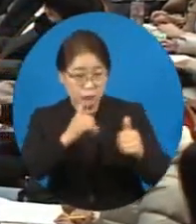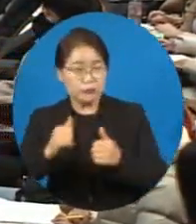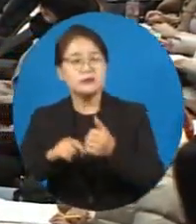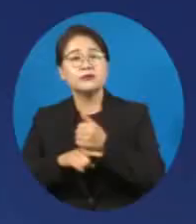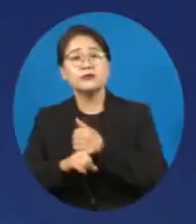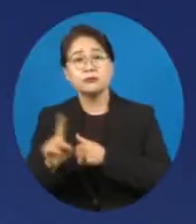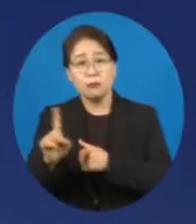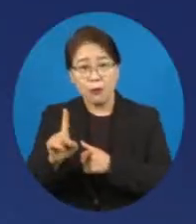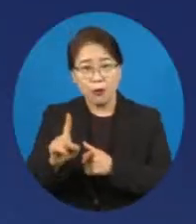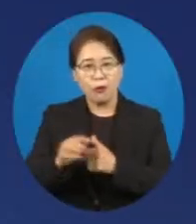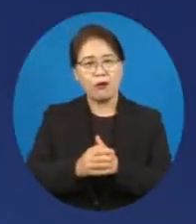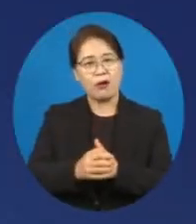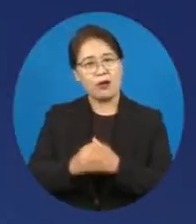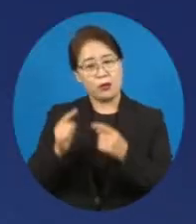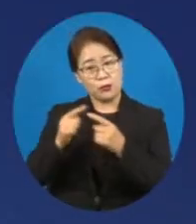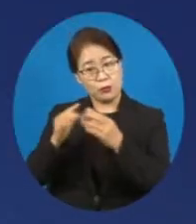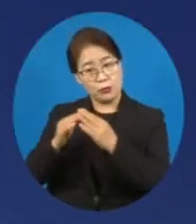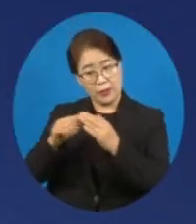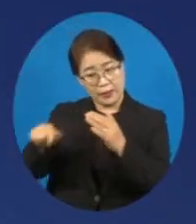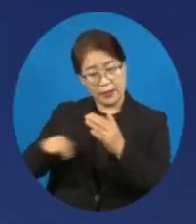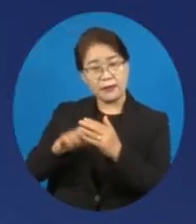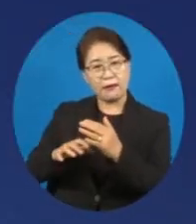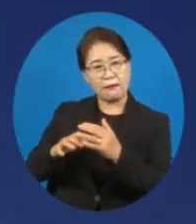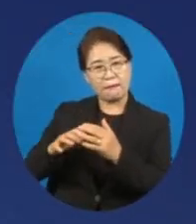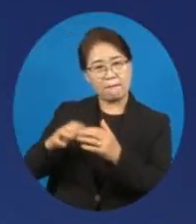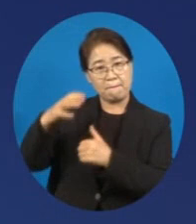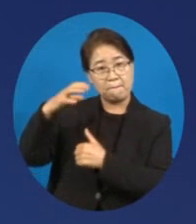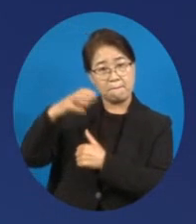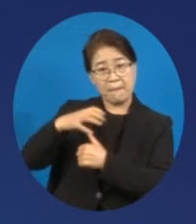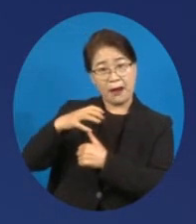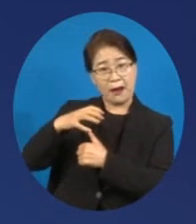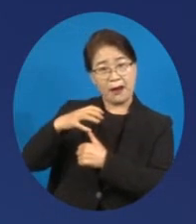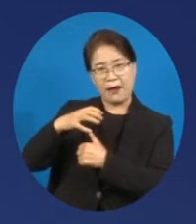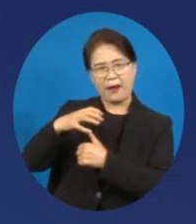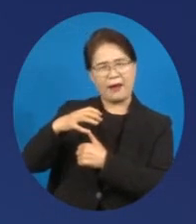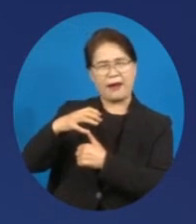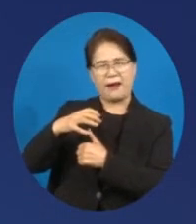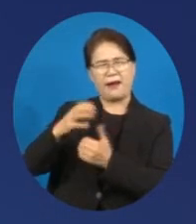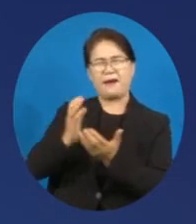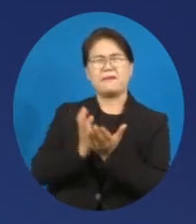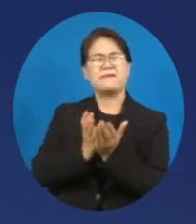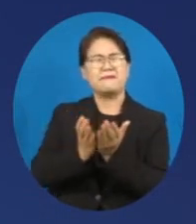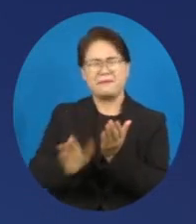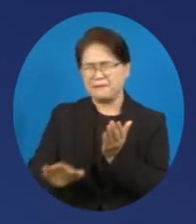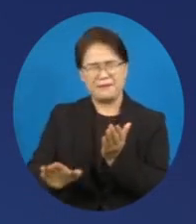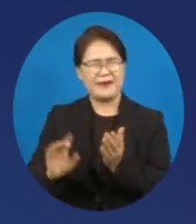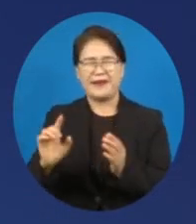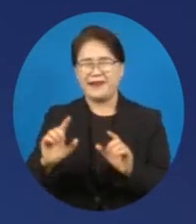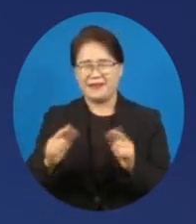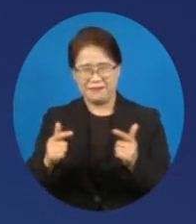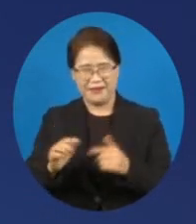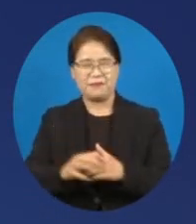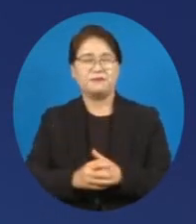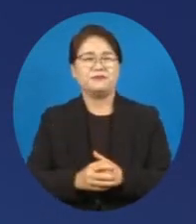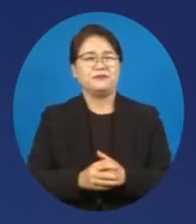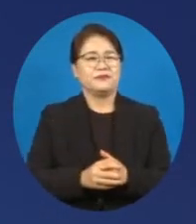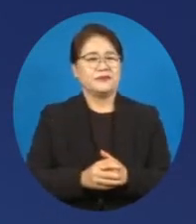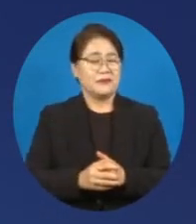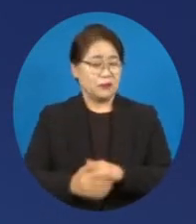것은 교회라고 하는 울타리 안에 우리를 가두어 두시기 위해서 부르신 것이 결코 아닙니다